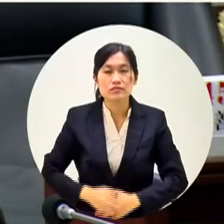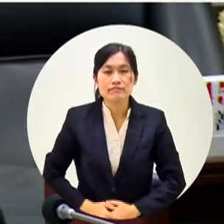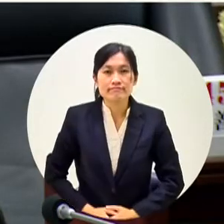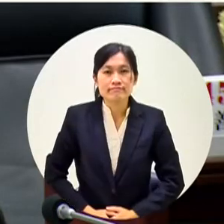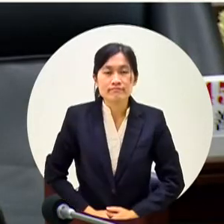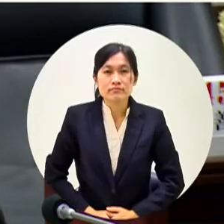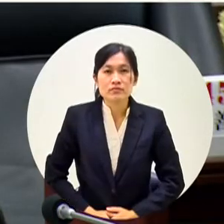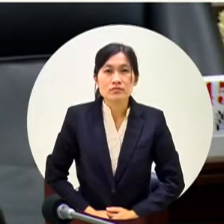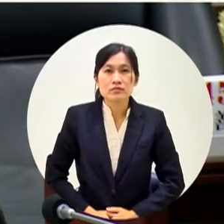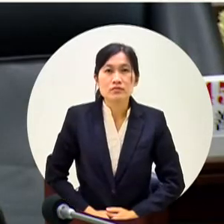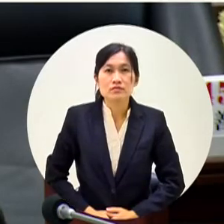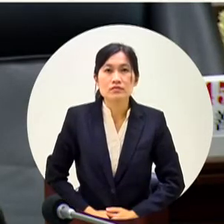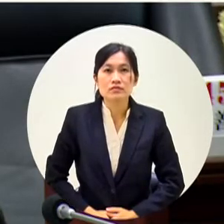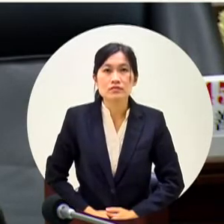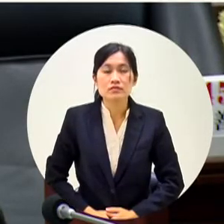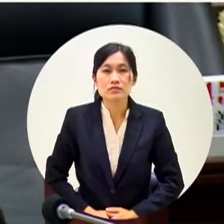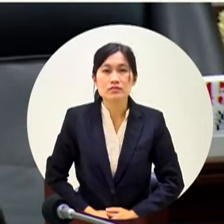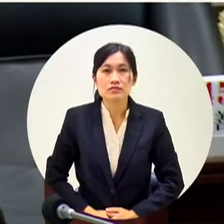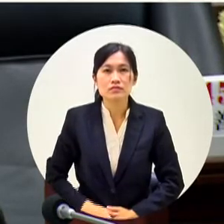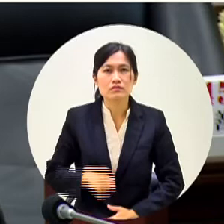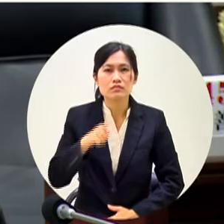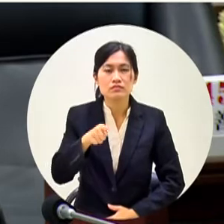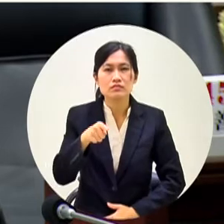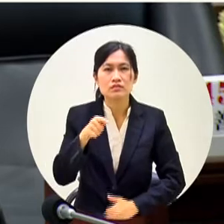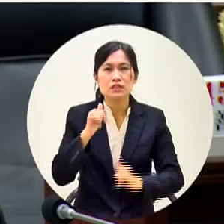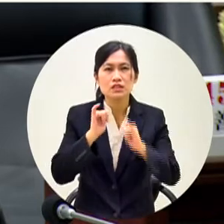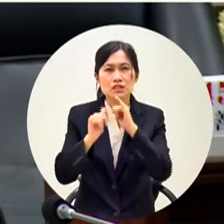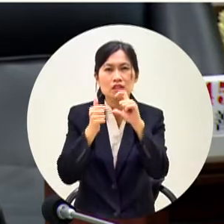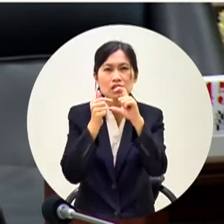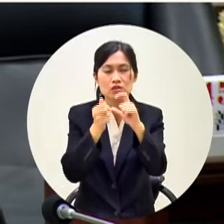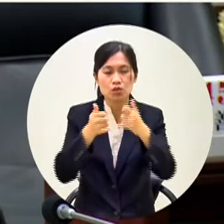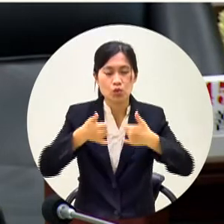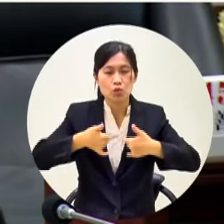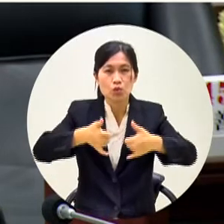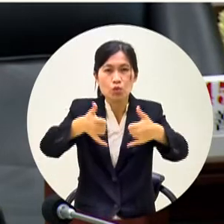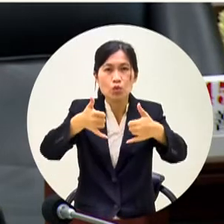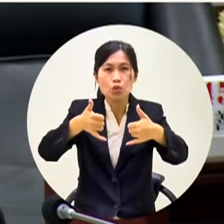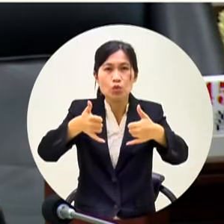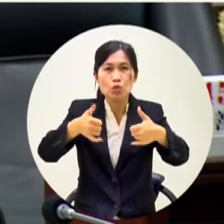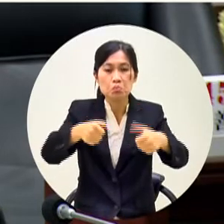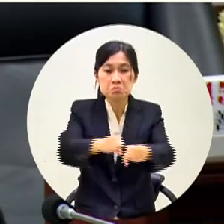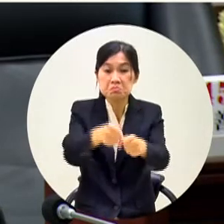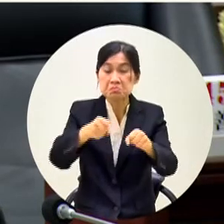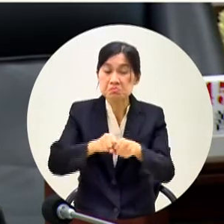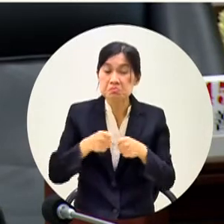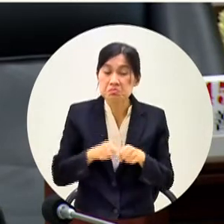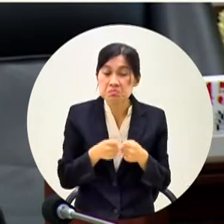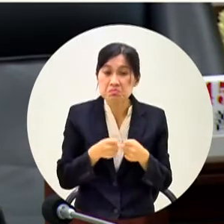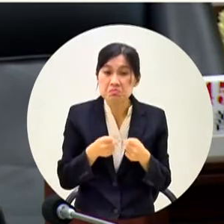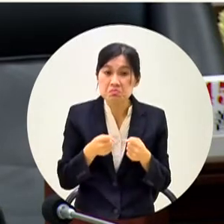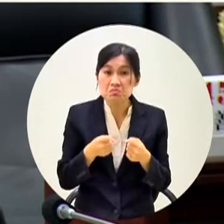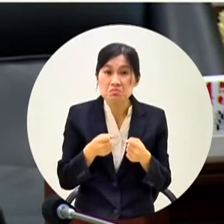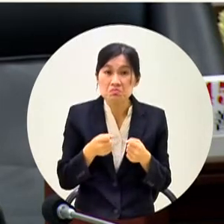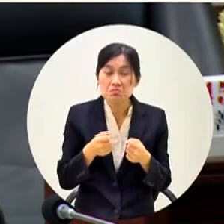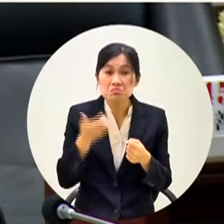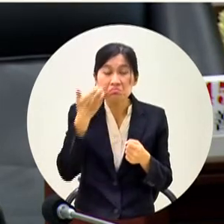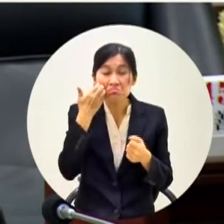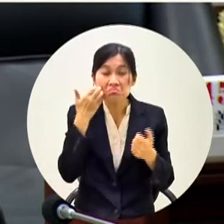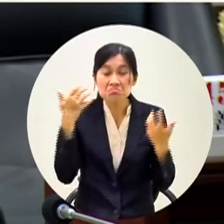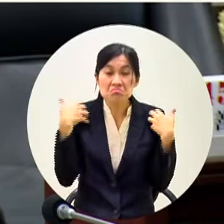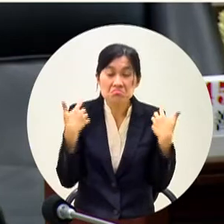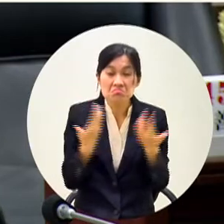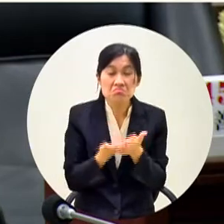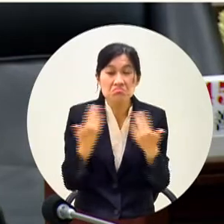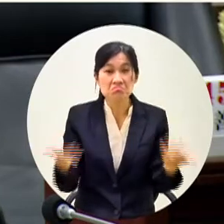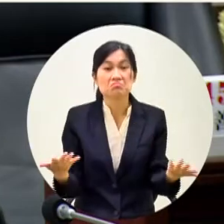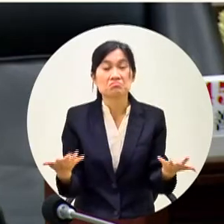哦。啊，搁这个社区道路损害无人管啊，请问市长这要哪处